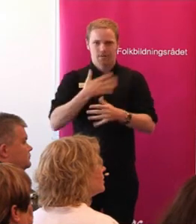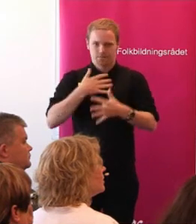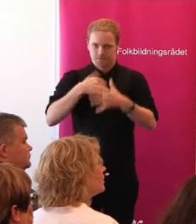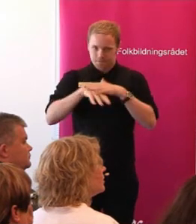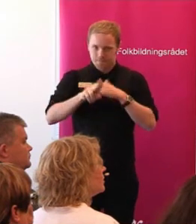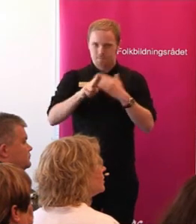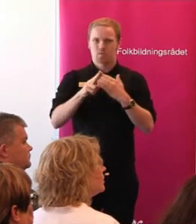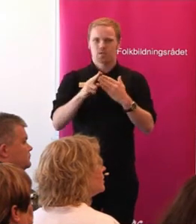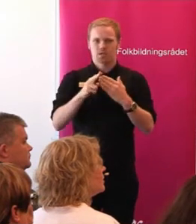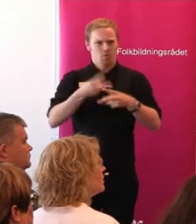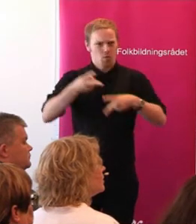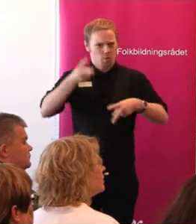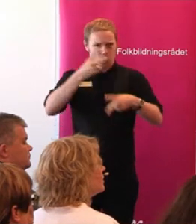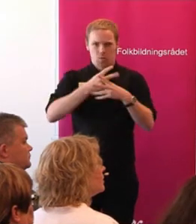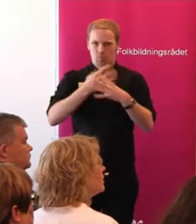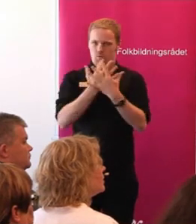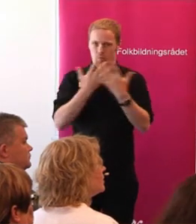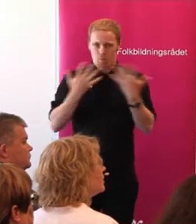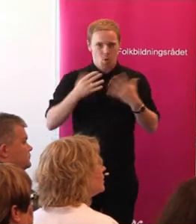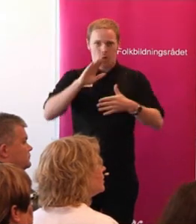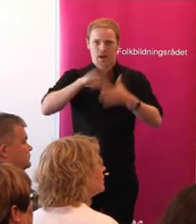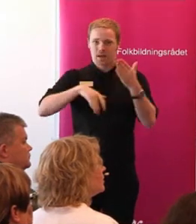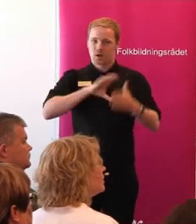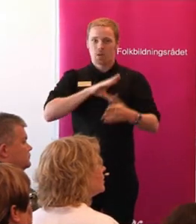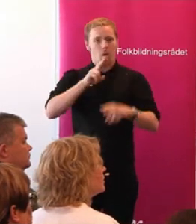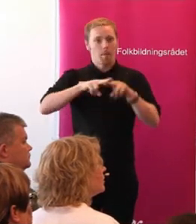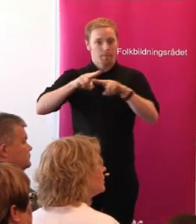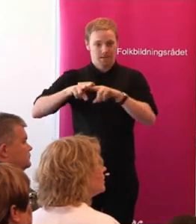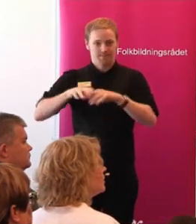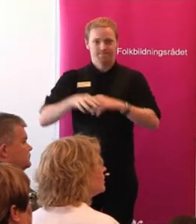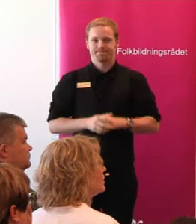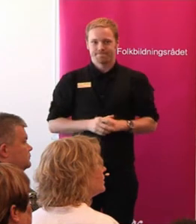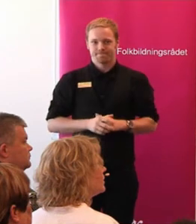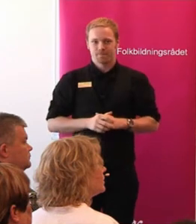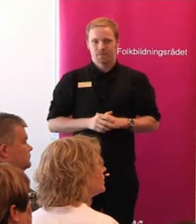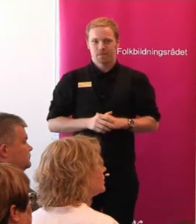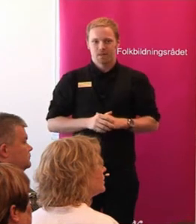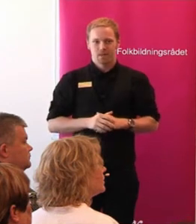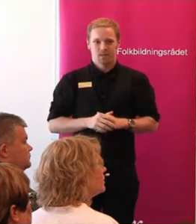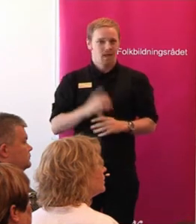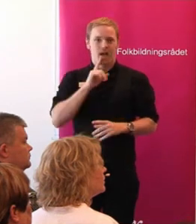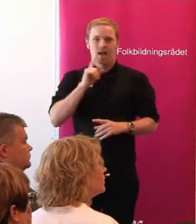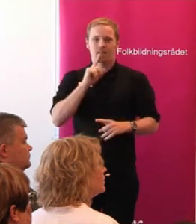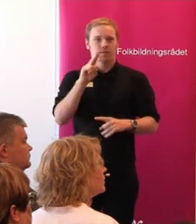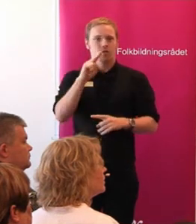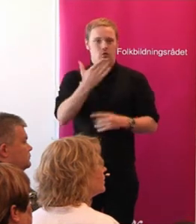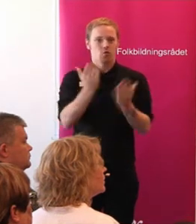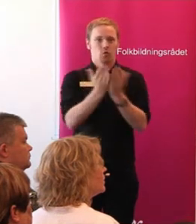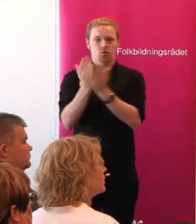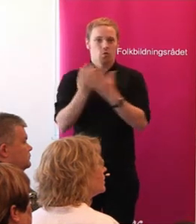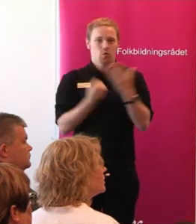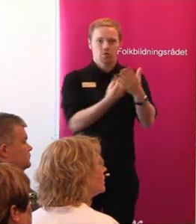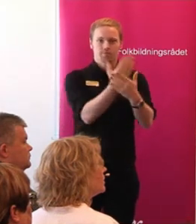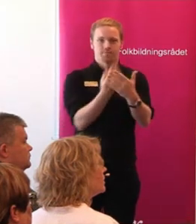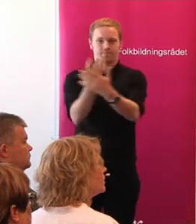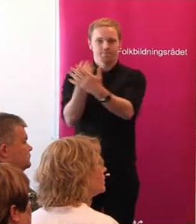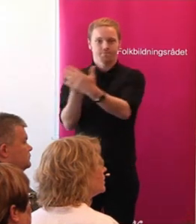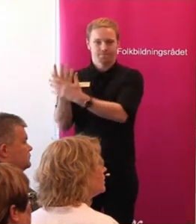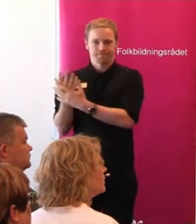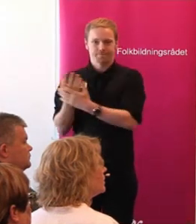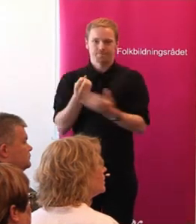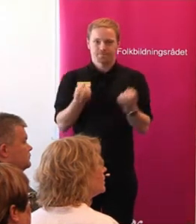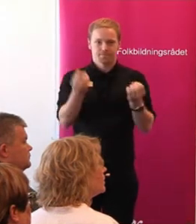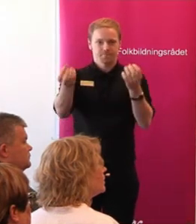som vill gå på folkhögskolan vad vi kan ta emot. Nya folkhögskolor tillkommer kontinuerligt, ofta i